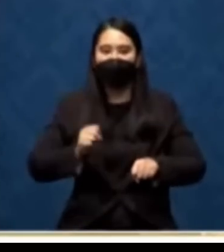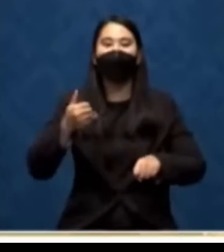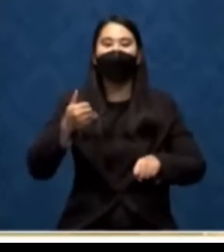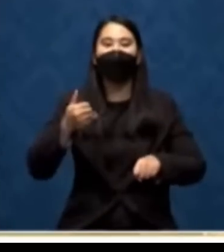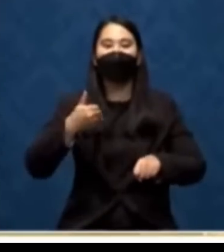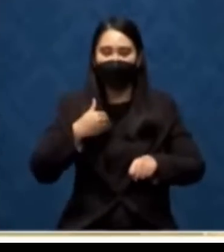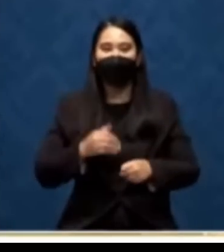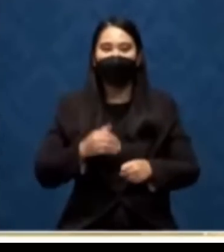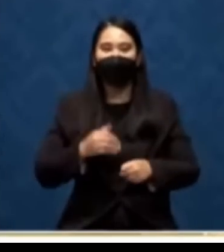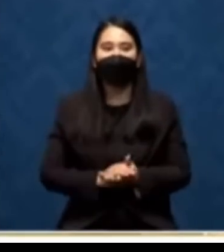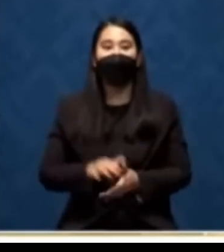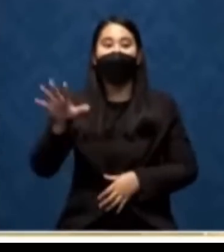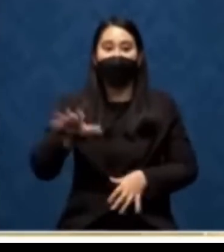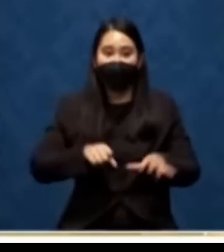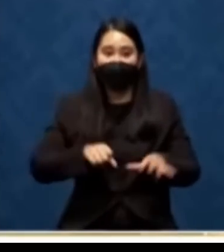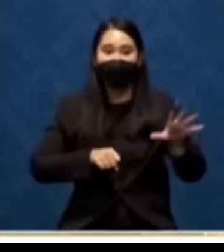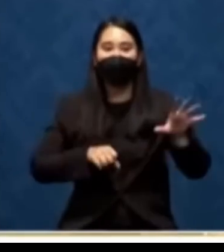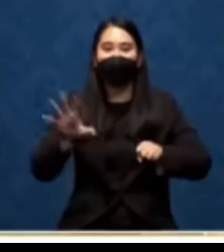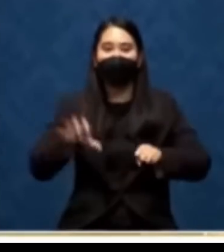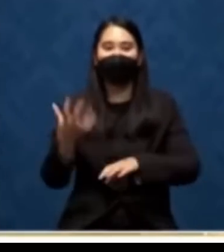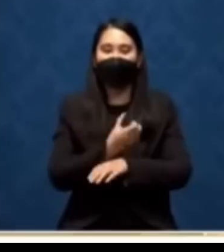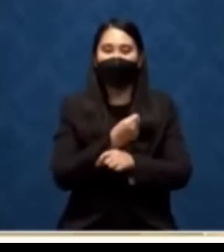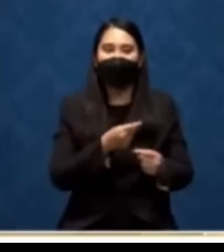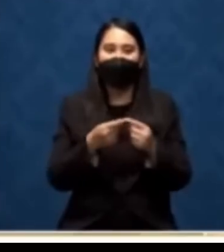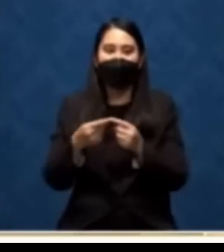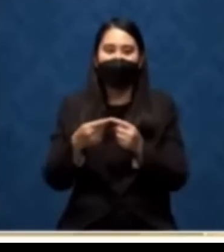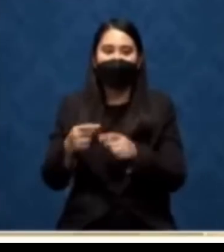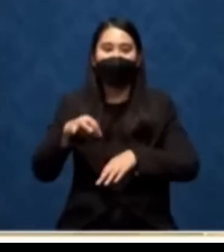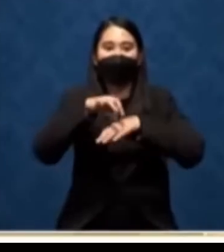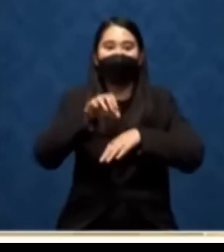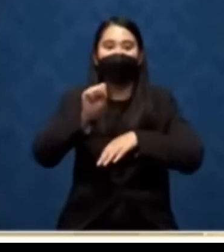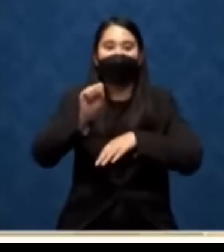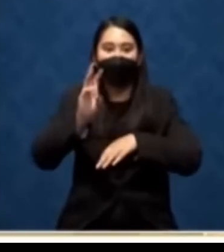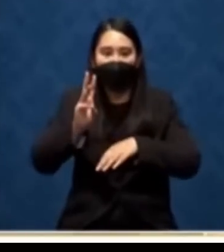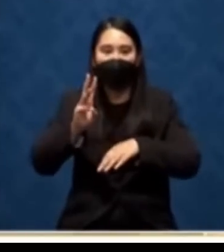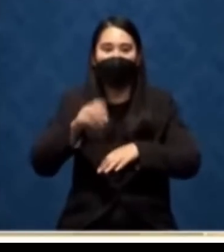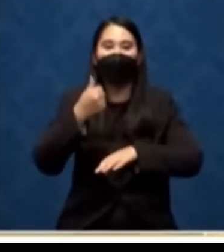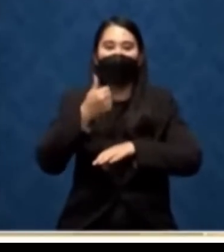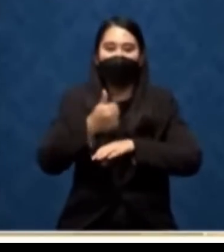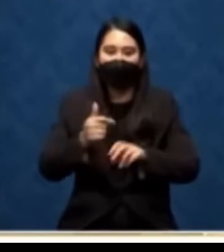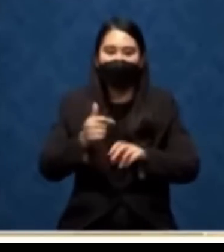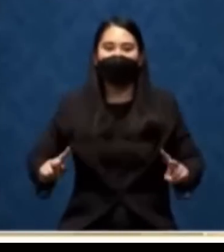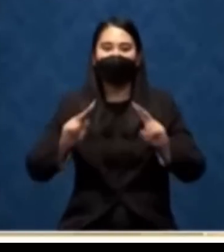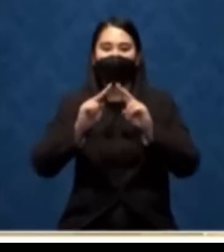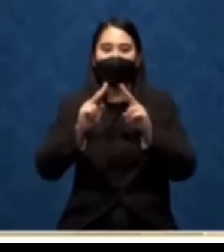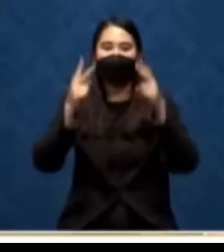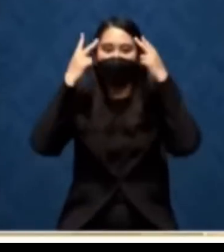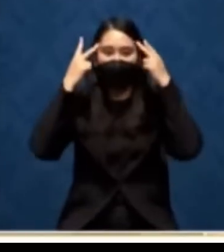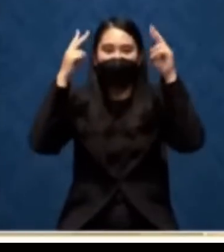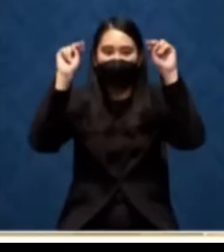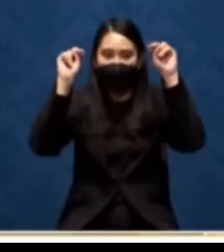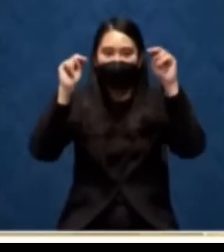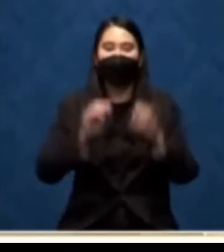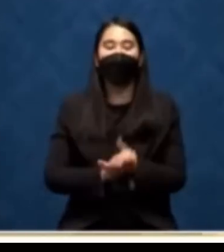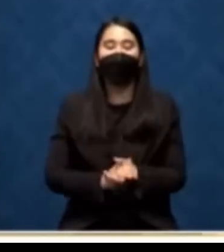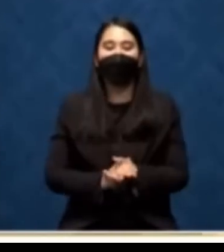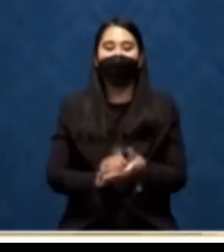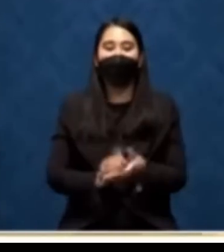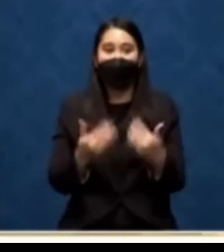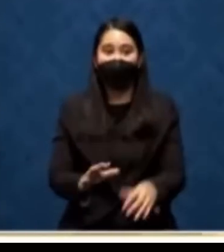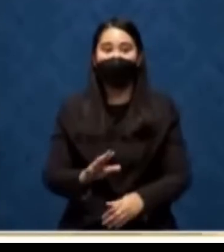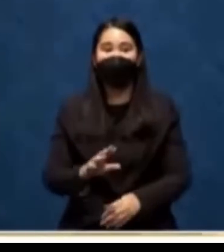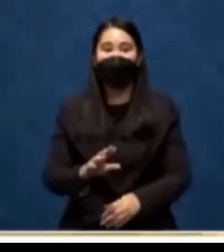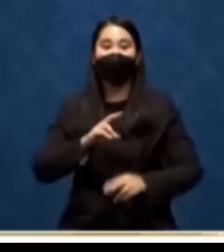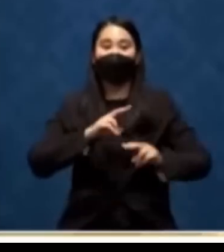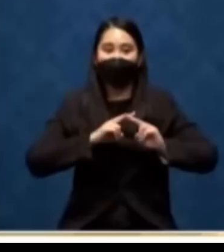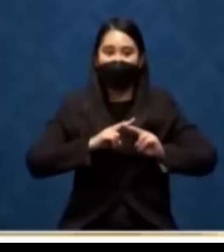เอาไปแสวงหาอำนาจจนได้เป็นถึงสว.เป็นถึงรัฐมนตรีเป็นถึงนายกรัฐมนตรีแล้วเมื่อตัว